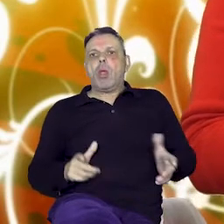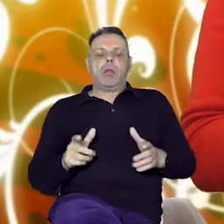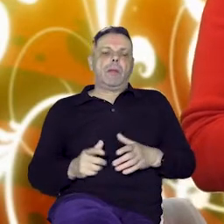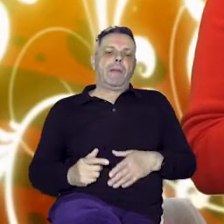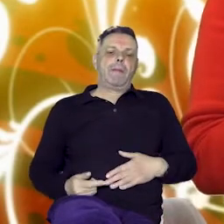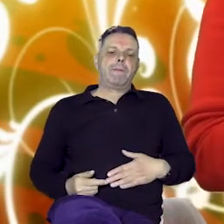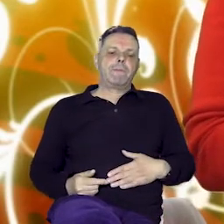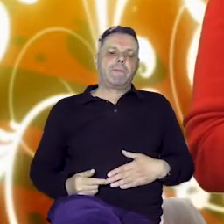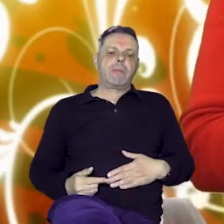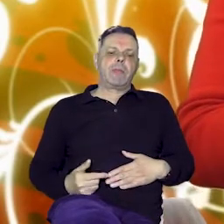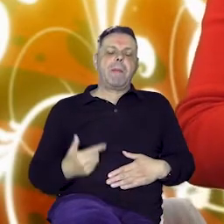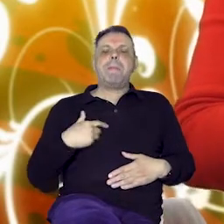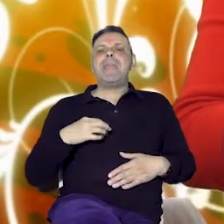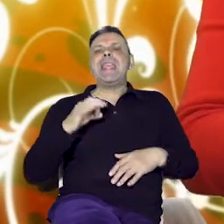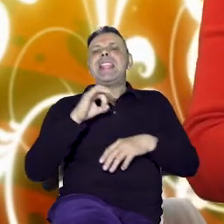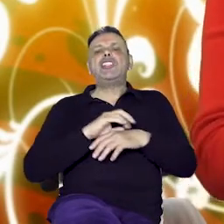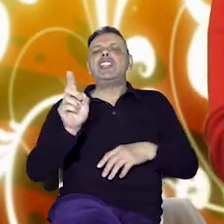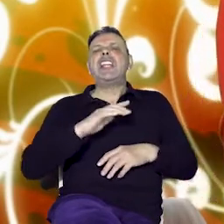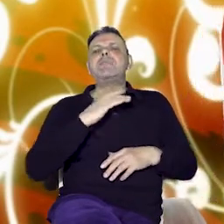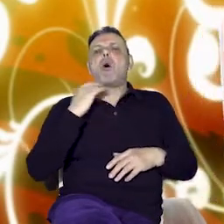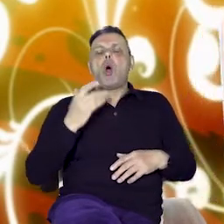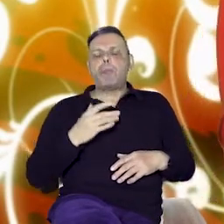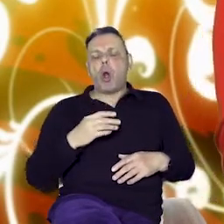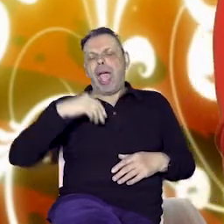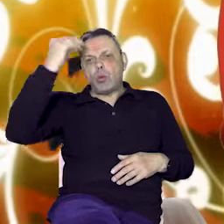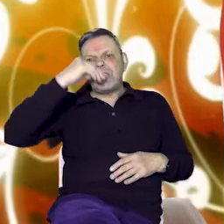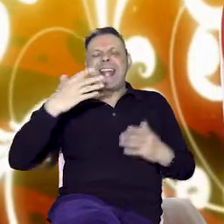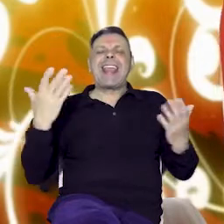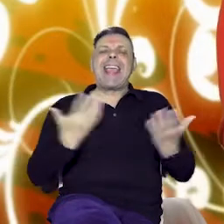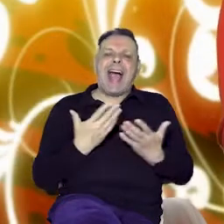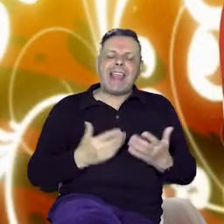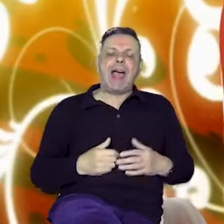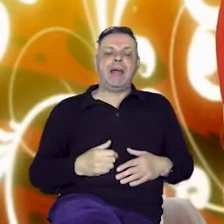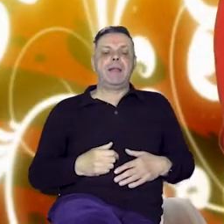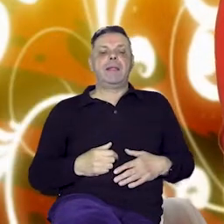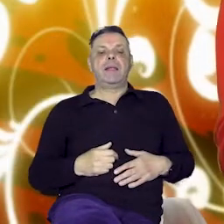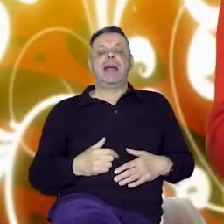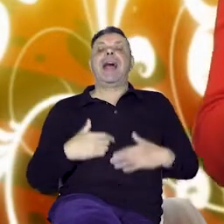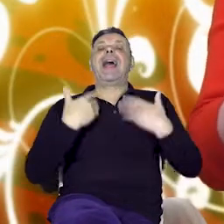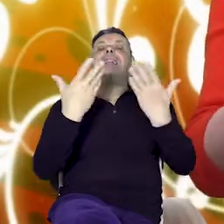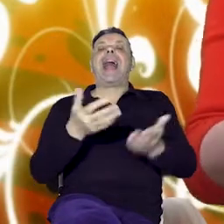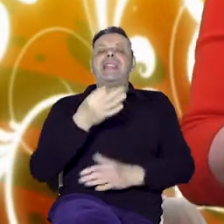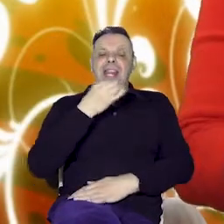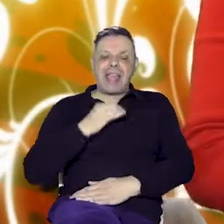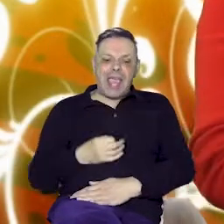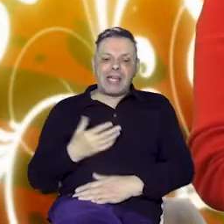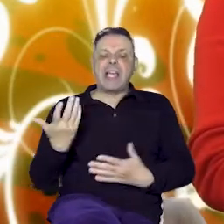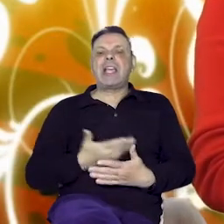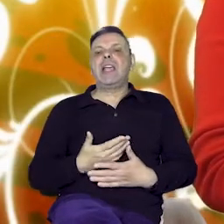Da. I u stvari, mi liječnici možda nismo dobro ni educirani kada i kako dati lijek. To puno bolje